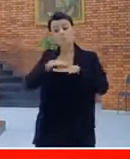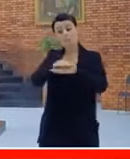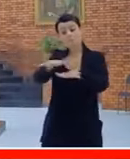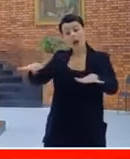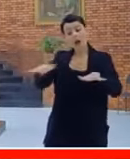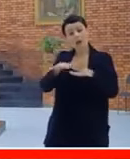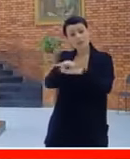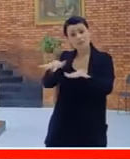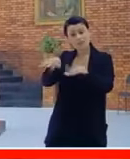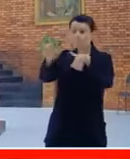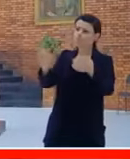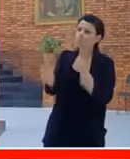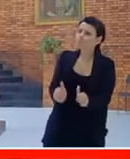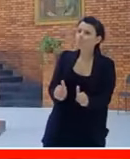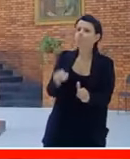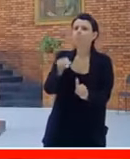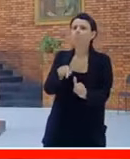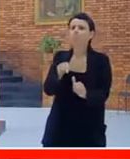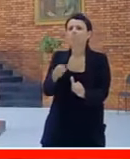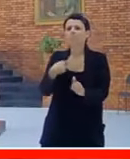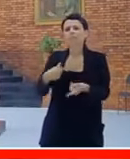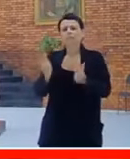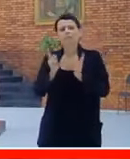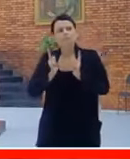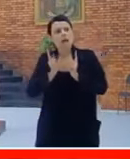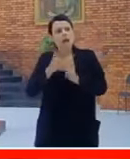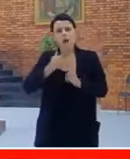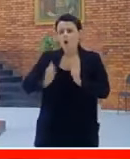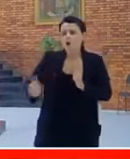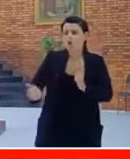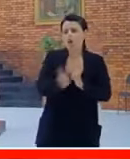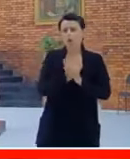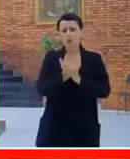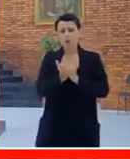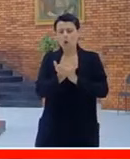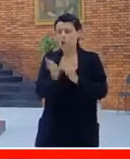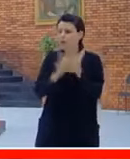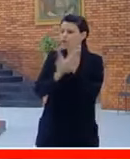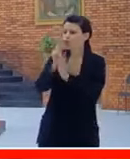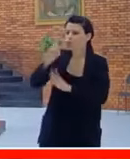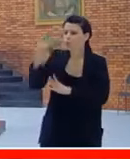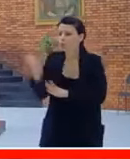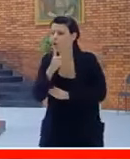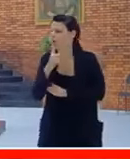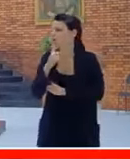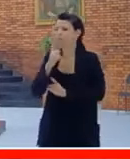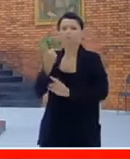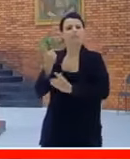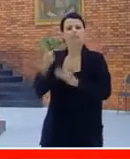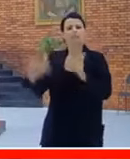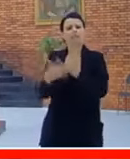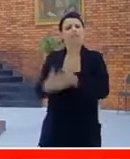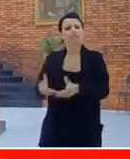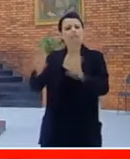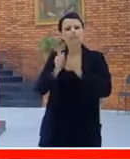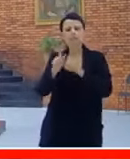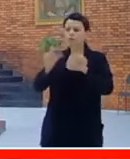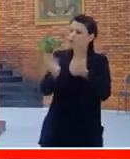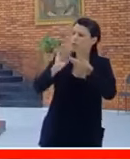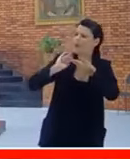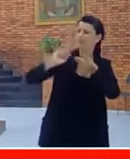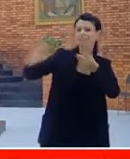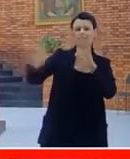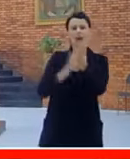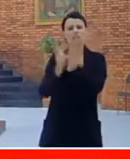rappresenta tutto ciò che ci impedisce di trovare Gesù, tutto ciò che crea distanza